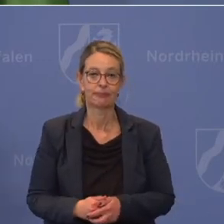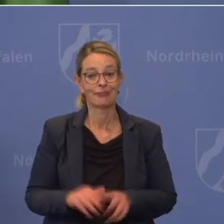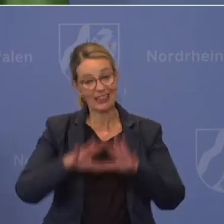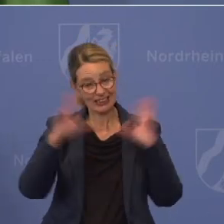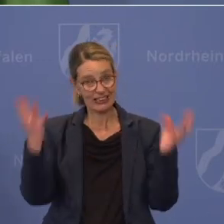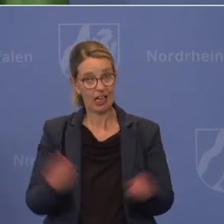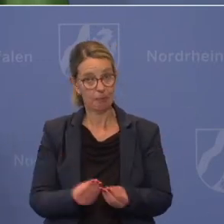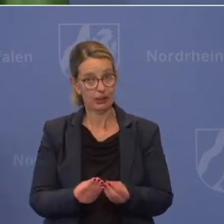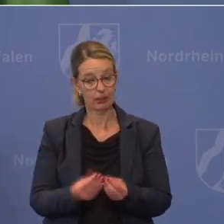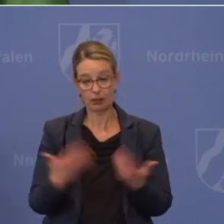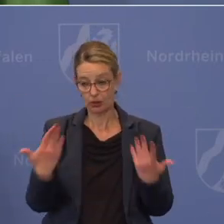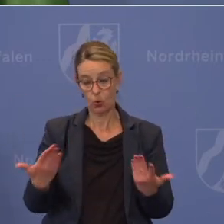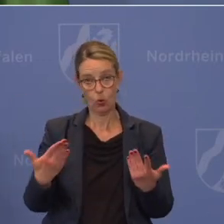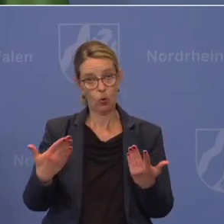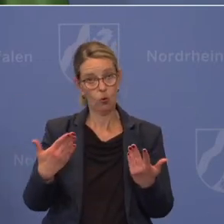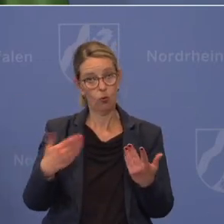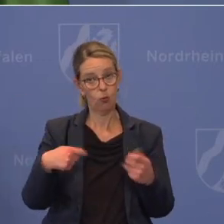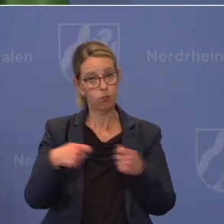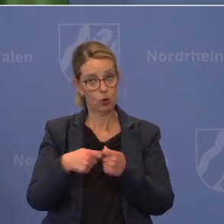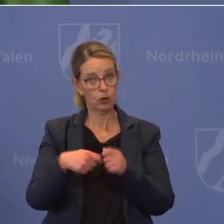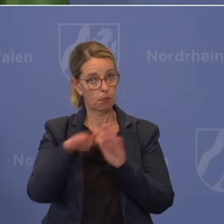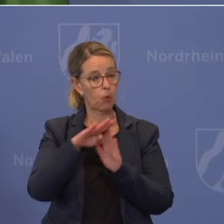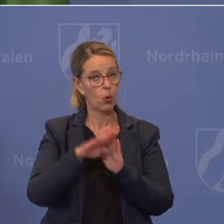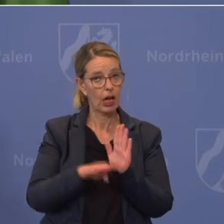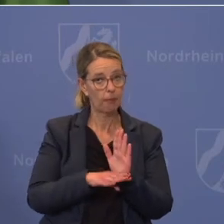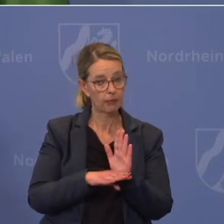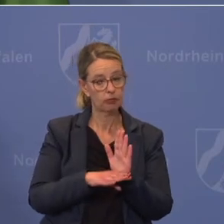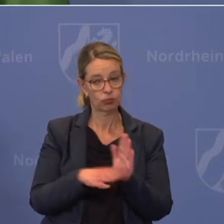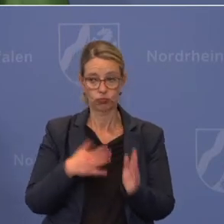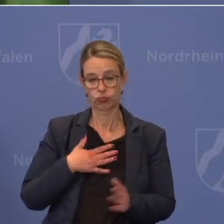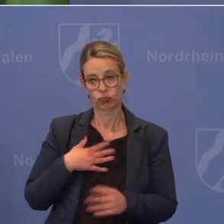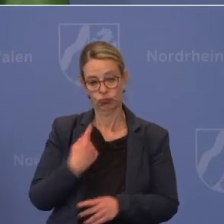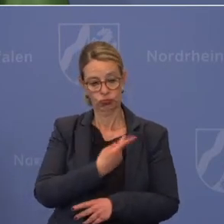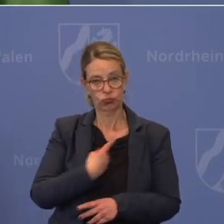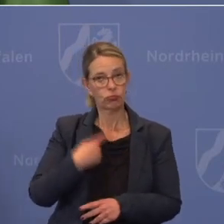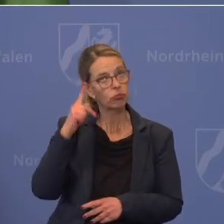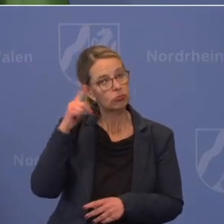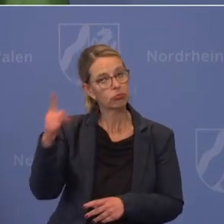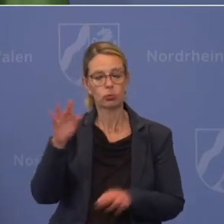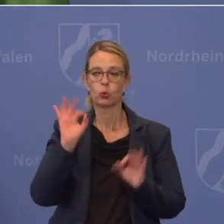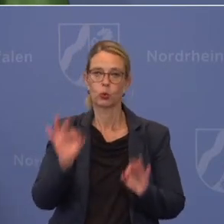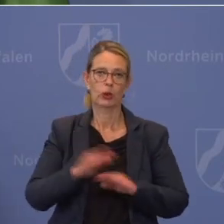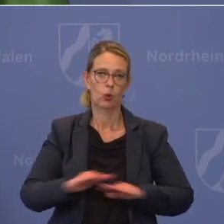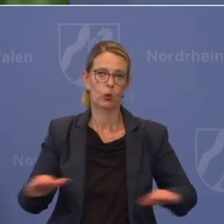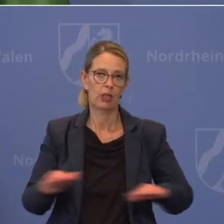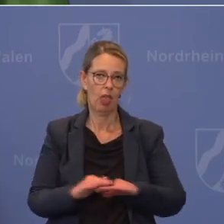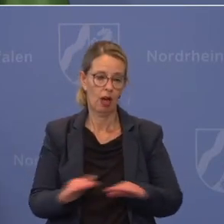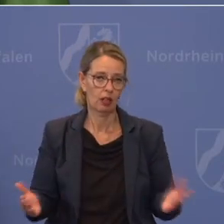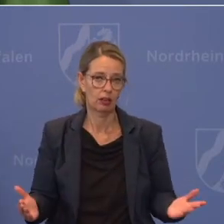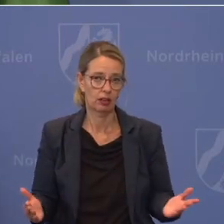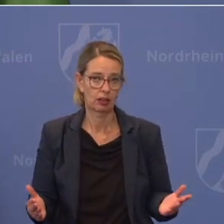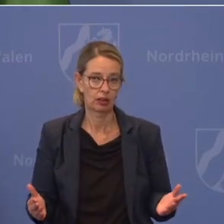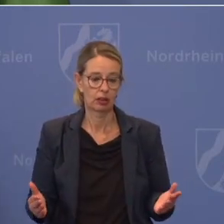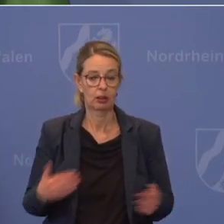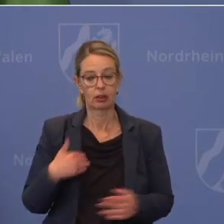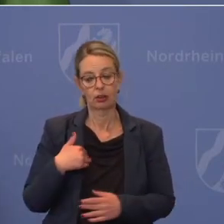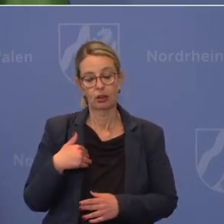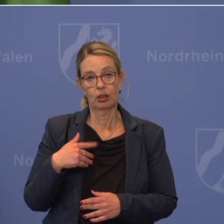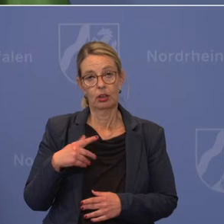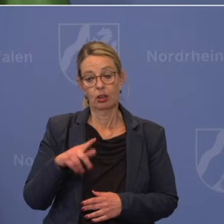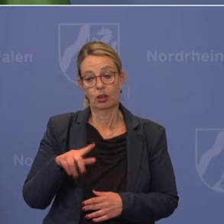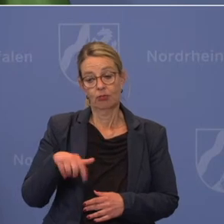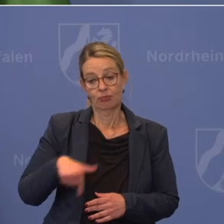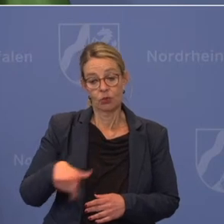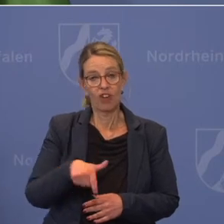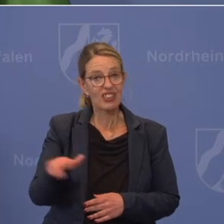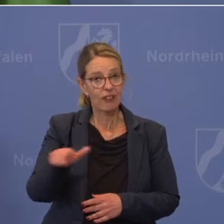allem ist das Programm des Bundes eine aus unserer Sicht gute Basis, unser Land rasch aus der Krise zu